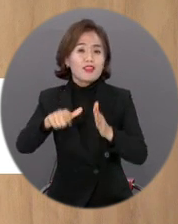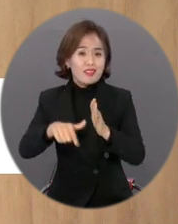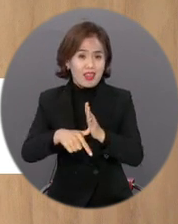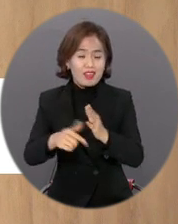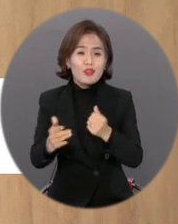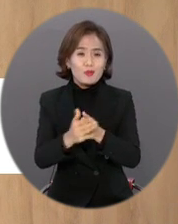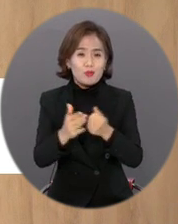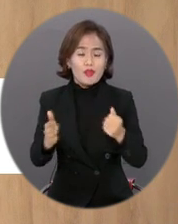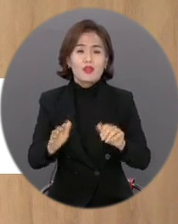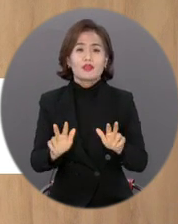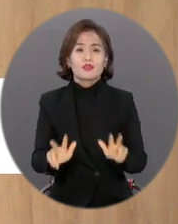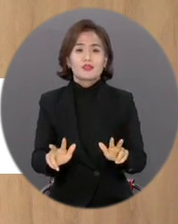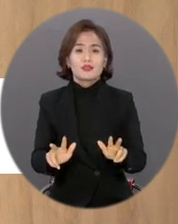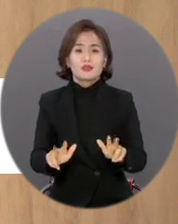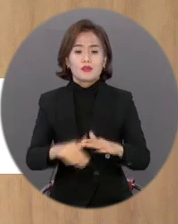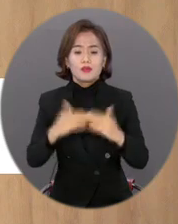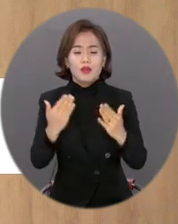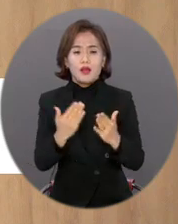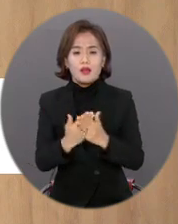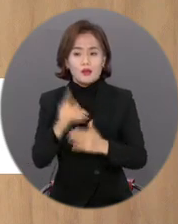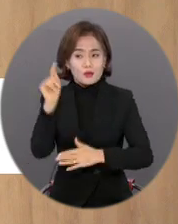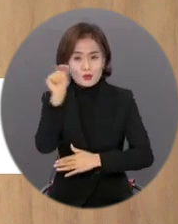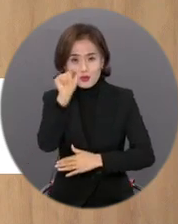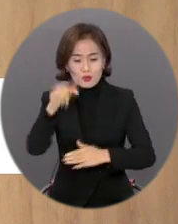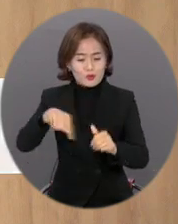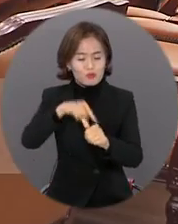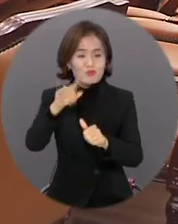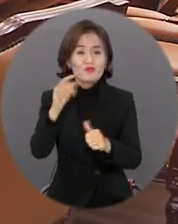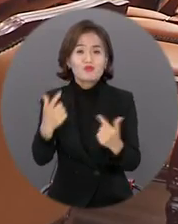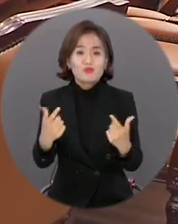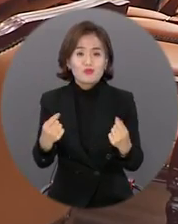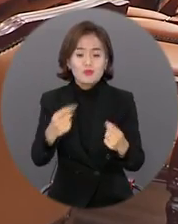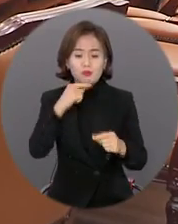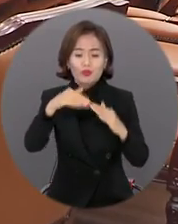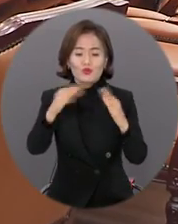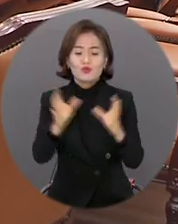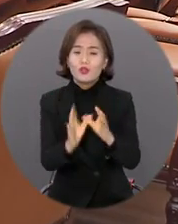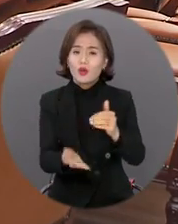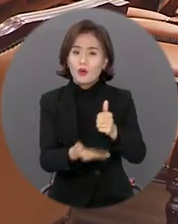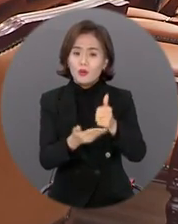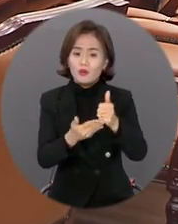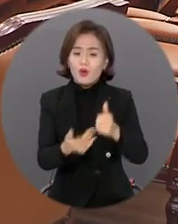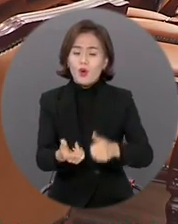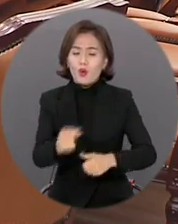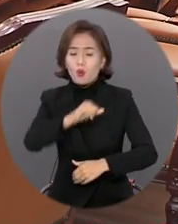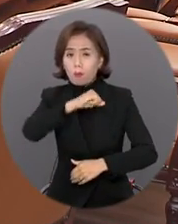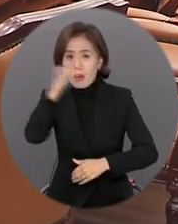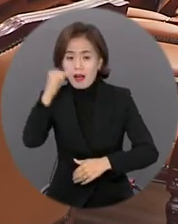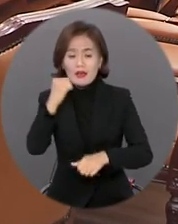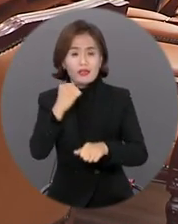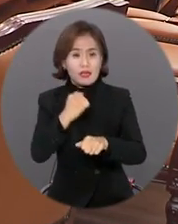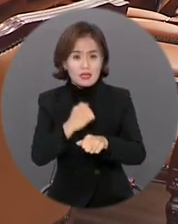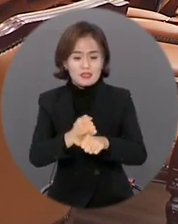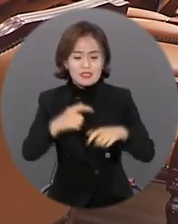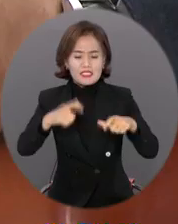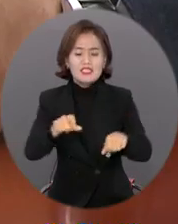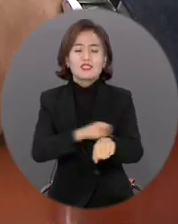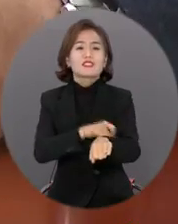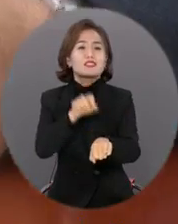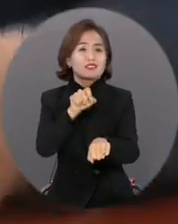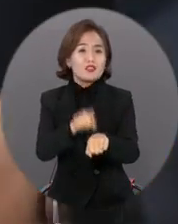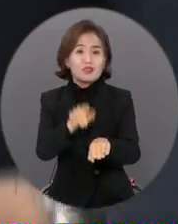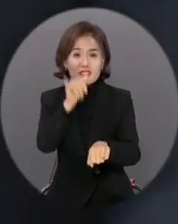시기여가지고 눈치들을 많이 보고 있는 상황이죠. 민주당 공천이 곧 당선이라는 공식이 성립되는 지역